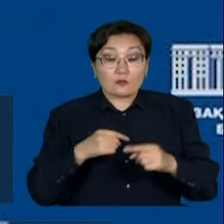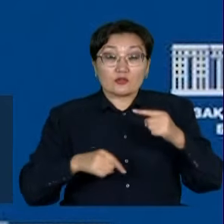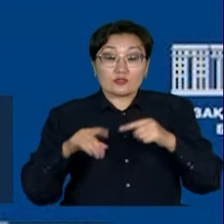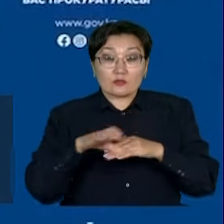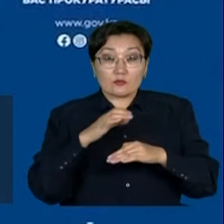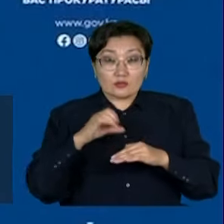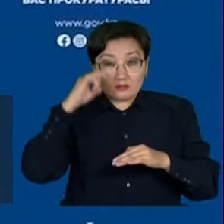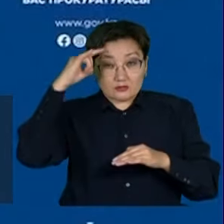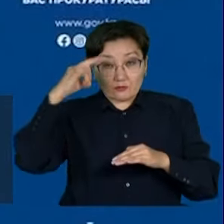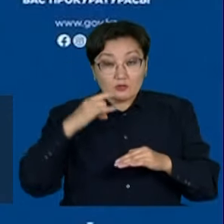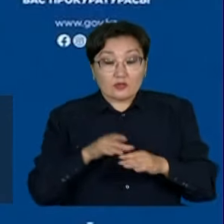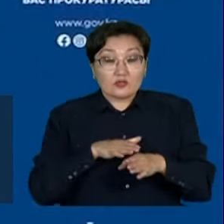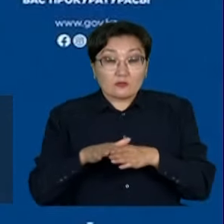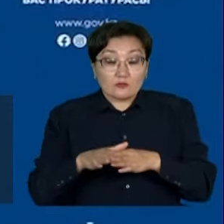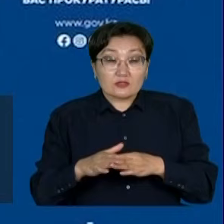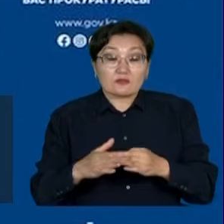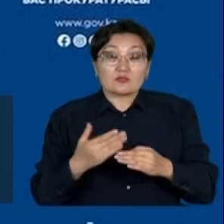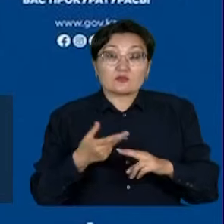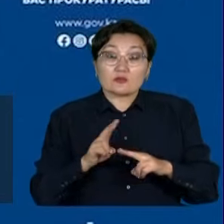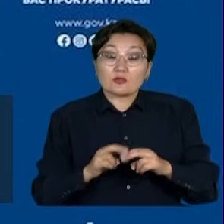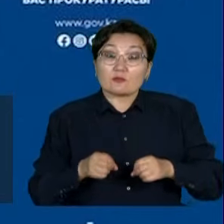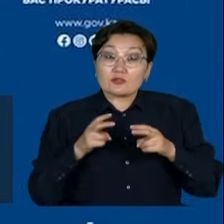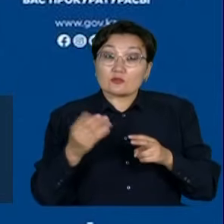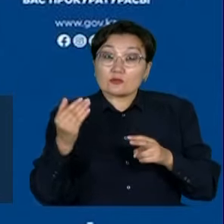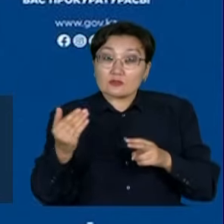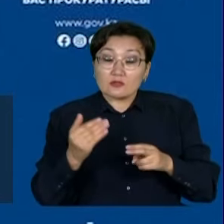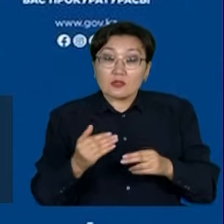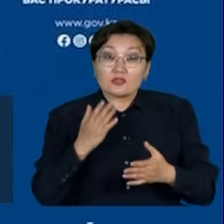экстрадирована на родину. За совершение инкриминируемого ей преступления